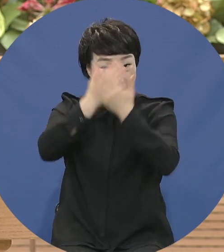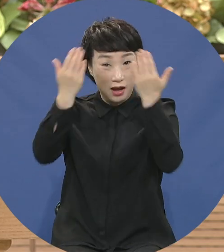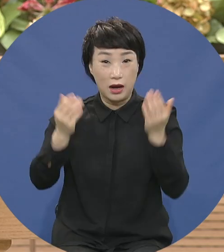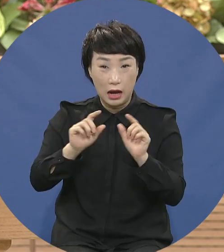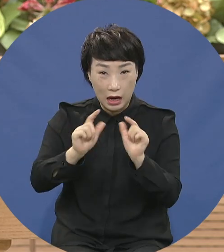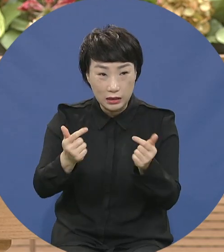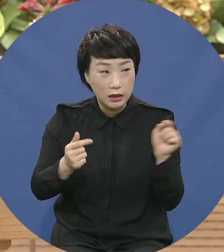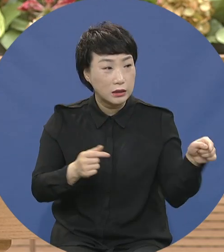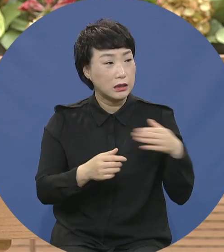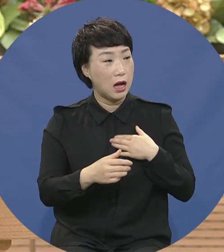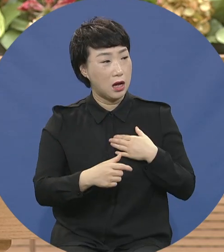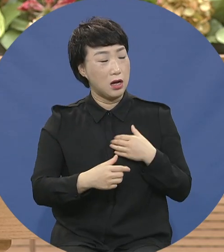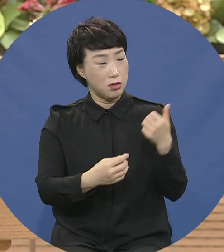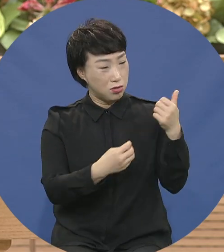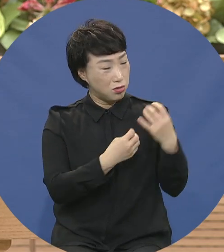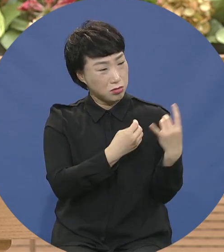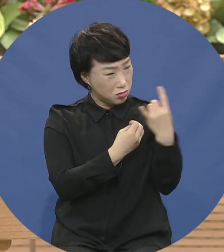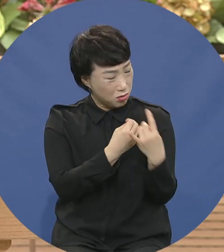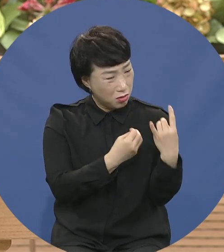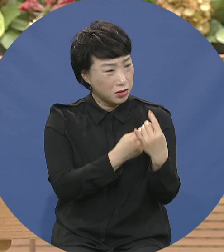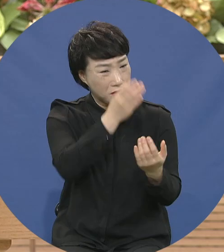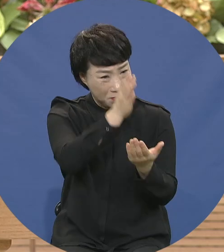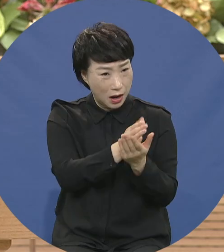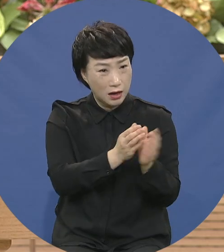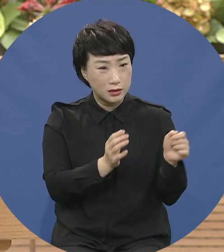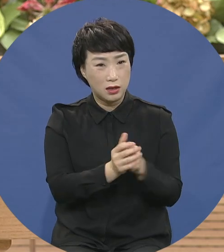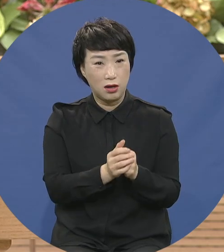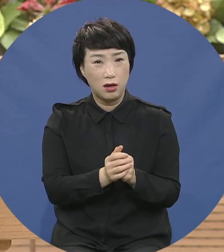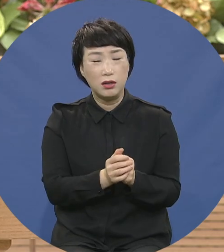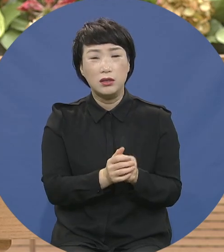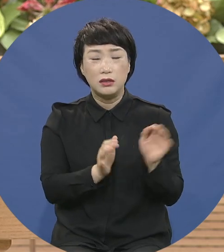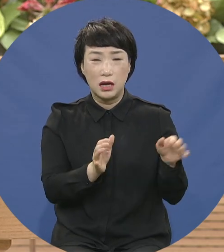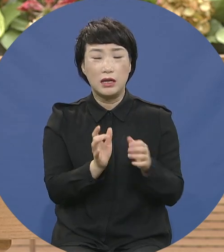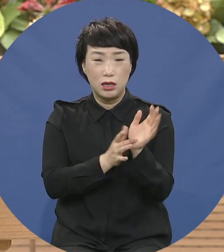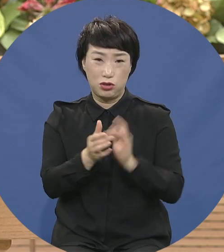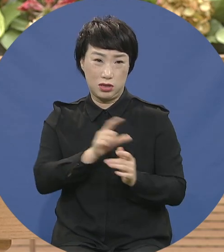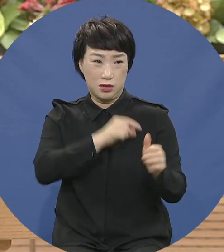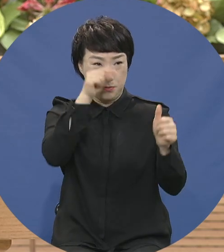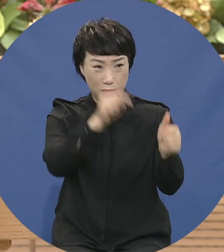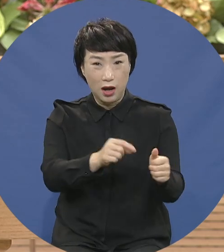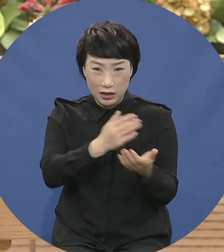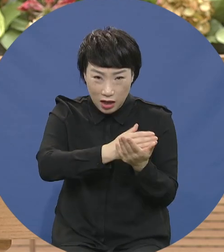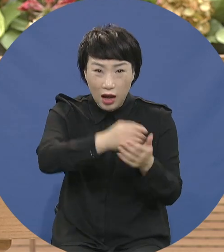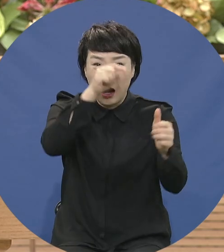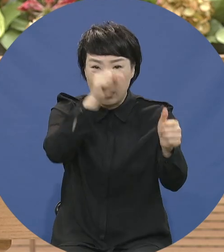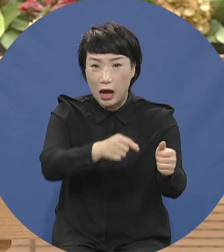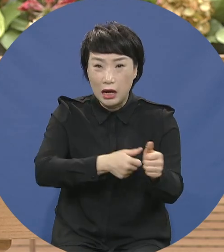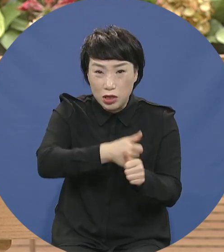너는 날 속이지 마, 예수 이름 명하노니 물러가.